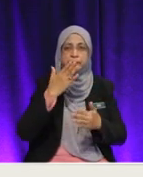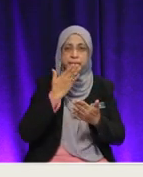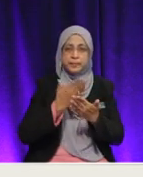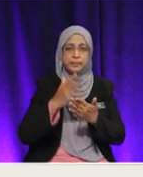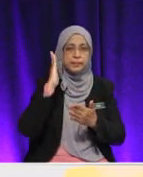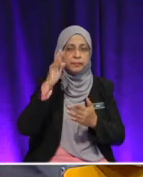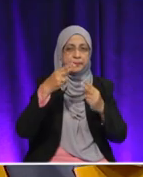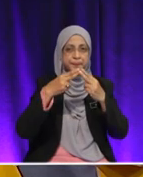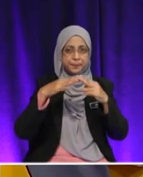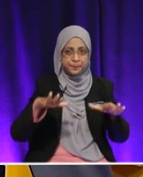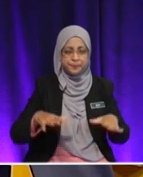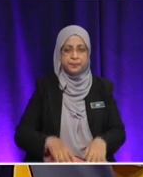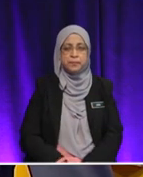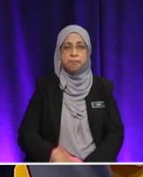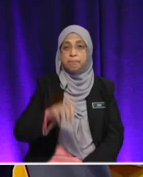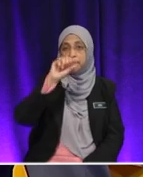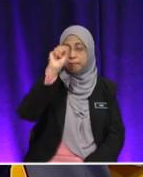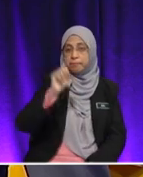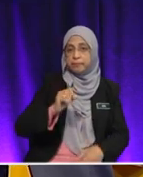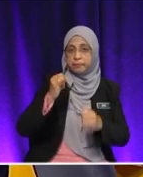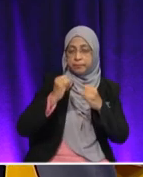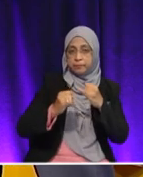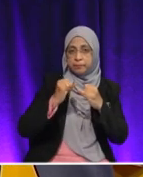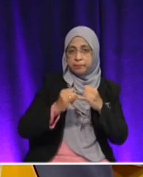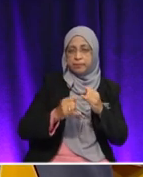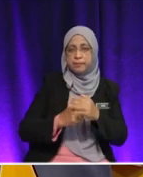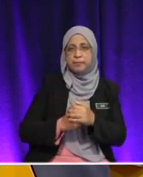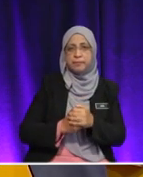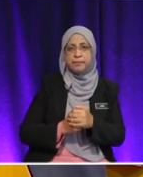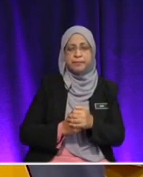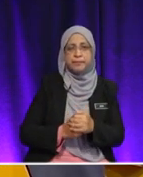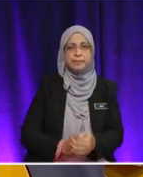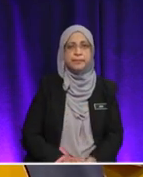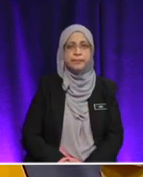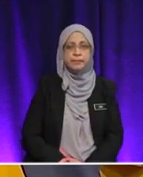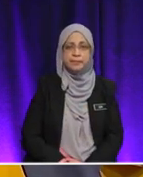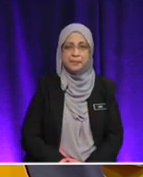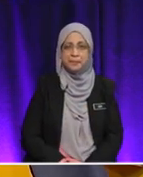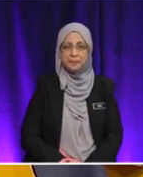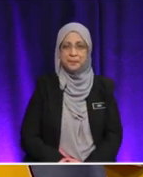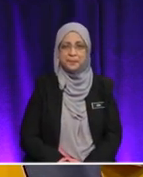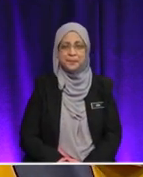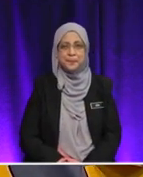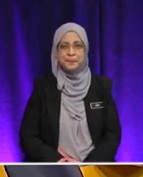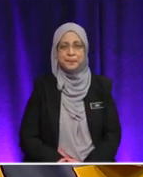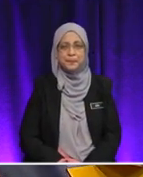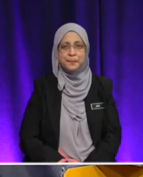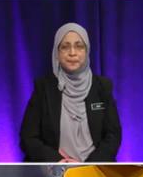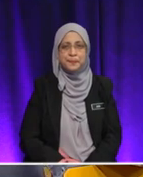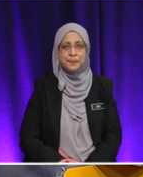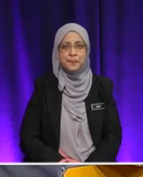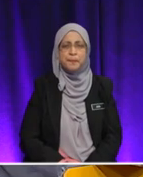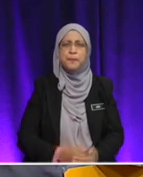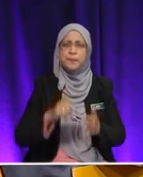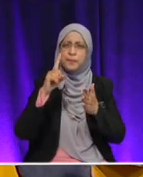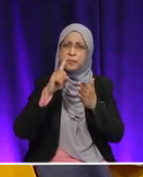terakhir sebagai situasi lain selain dari pada situasi berkaitan tentang membantu mangsa banjir